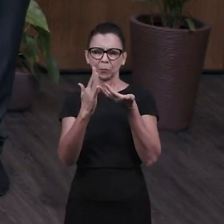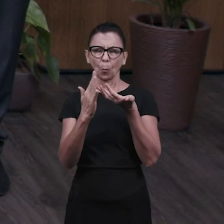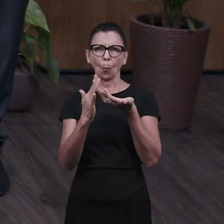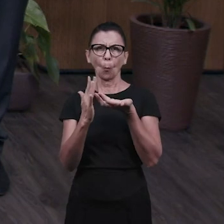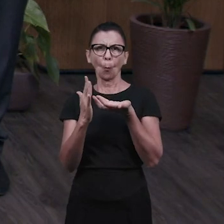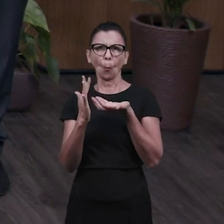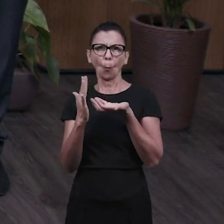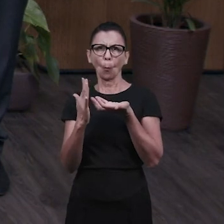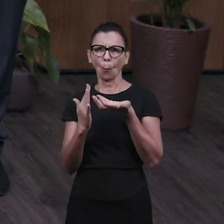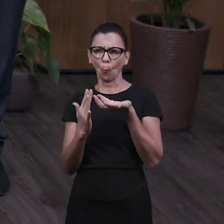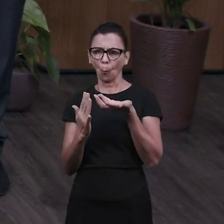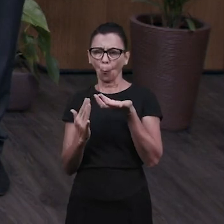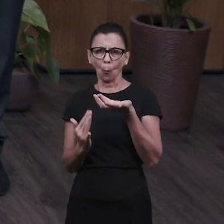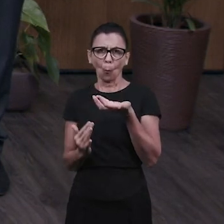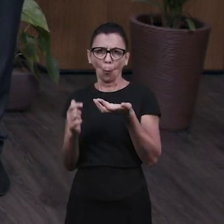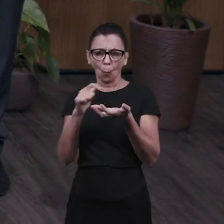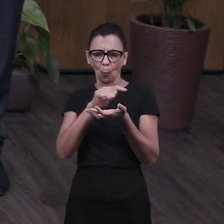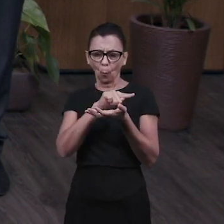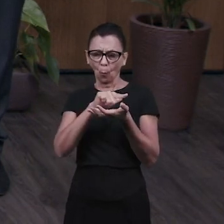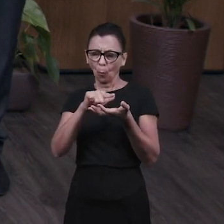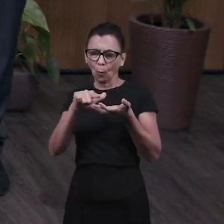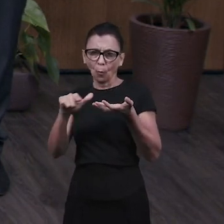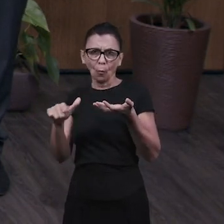dire, c'était comme